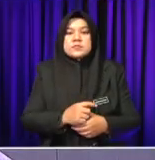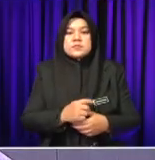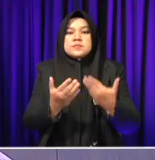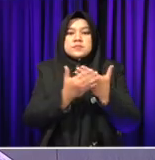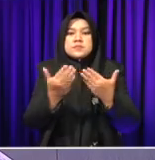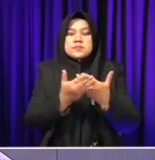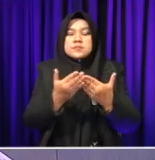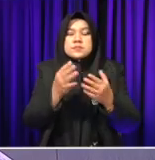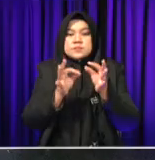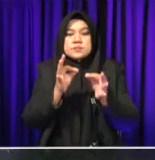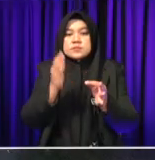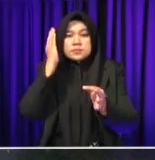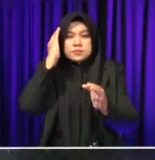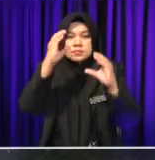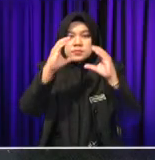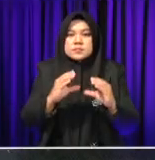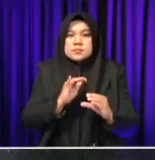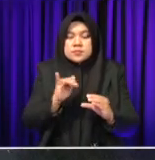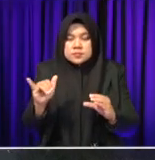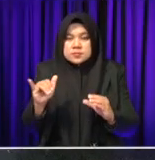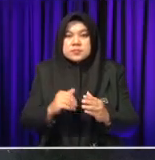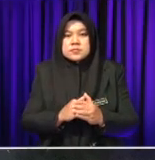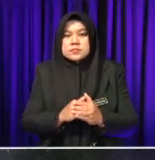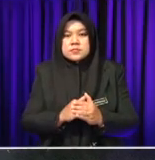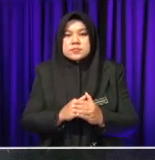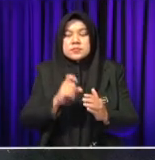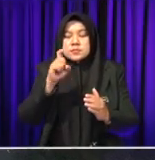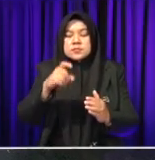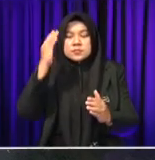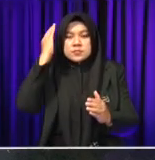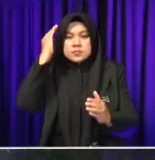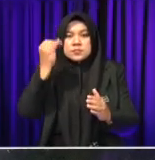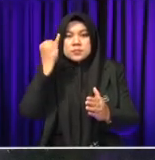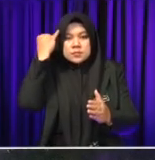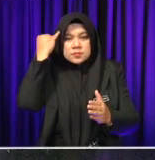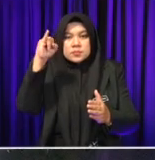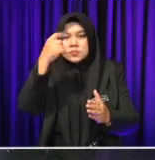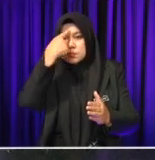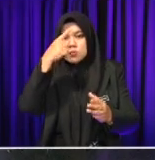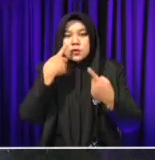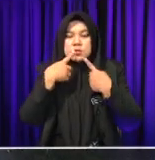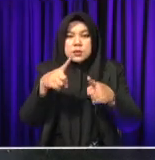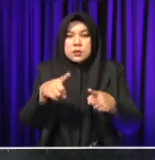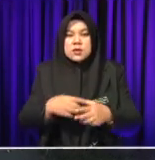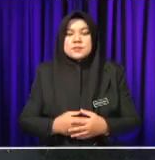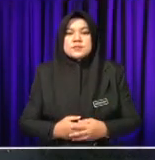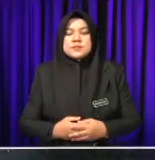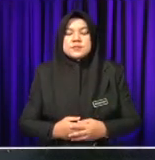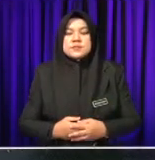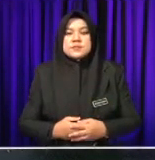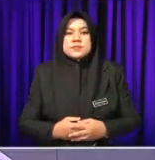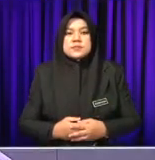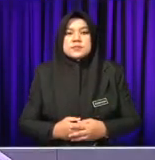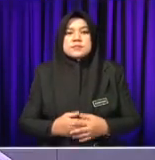senang kalau tahu caranya dan bacalah dan kena ada ilmu untuk kita menjawab soalan kebat tersebut okey Hakim baik